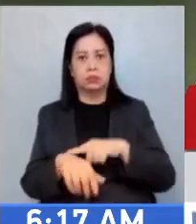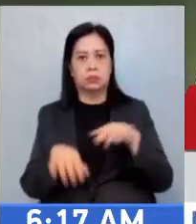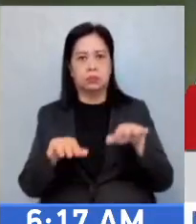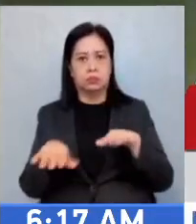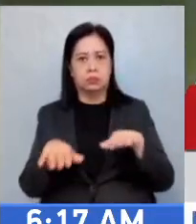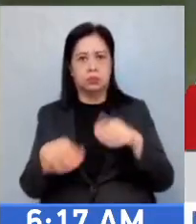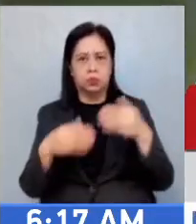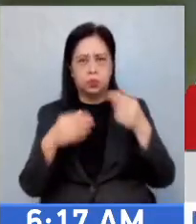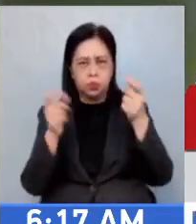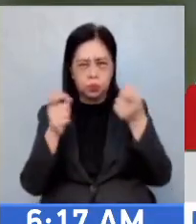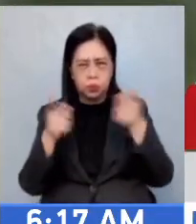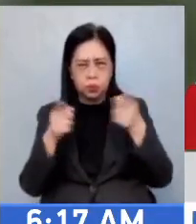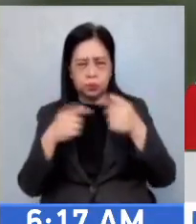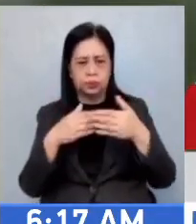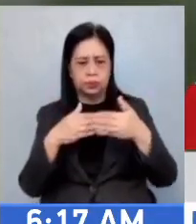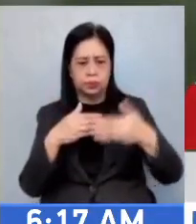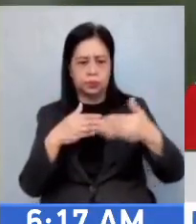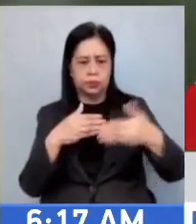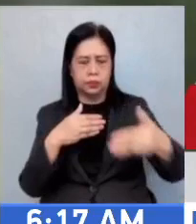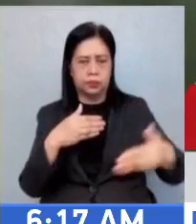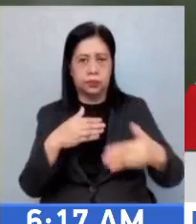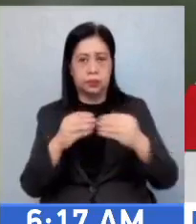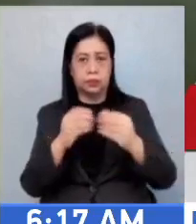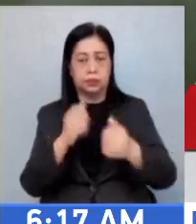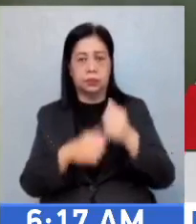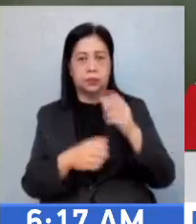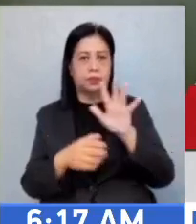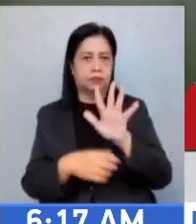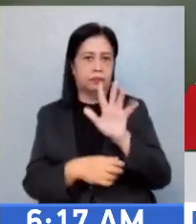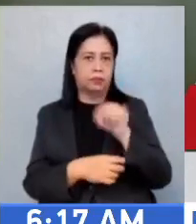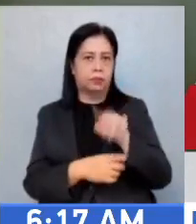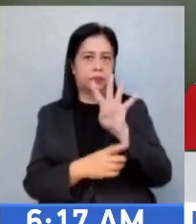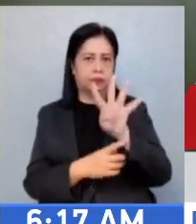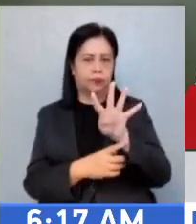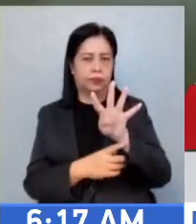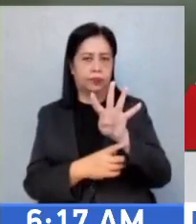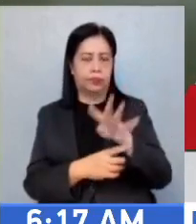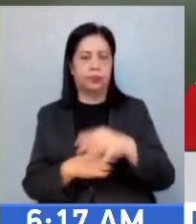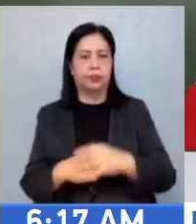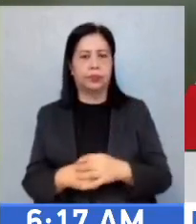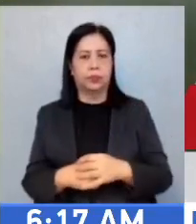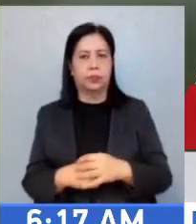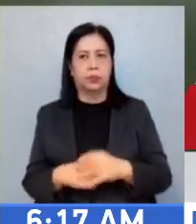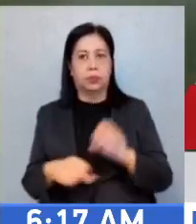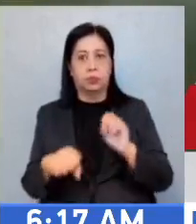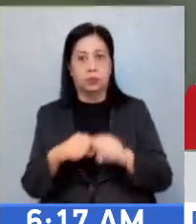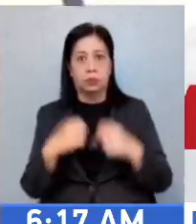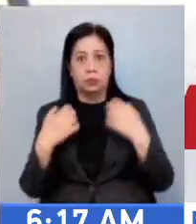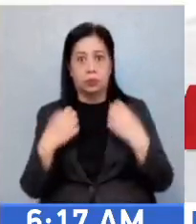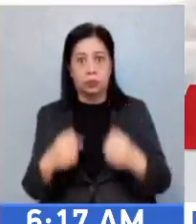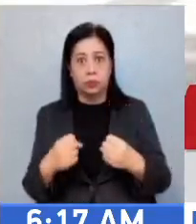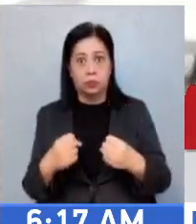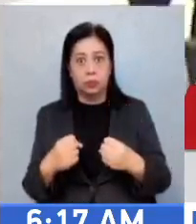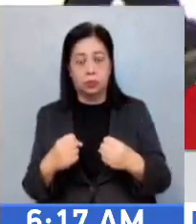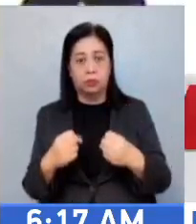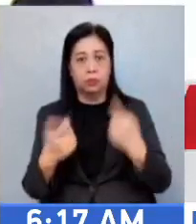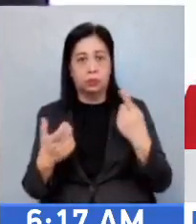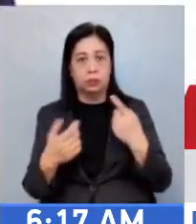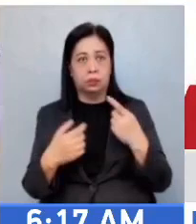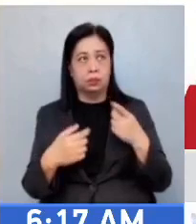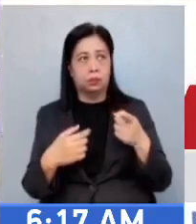At ang pinakamataas dito ay magnitude 5.4. Mm-hmm. So yung ganun lakas po pala ay maituturing na hindi bagong